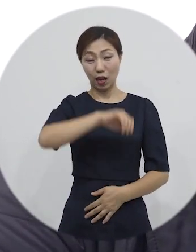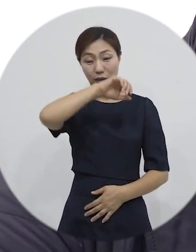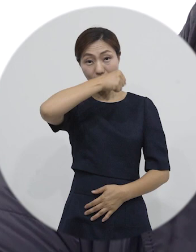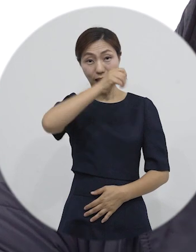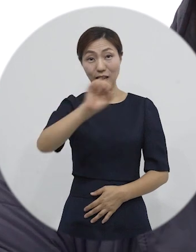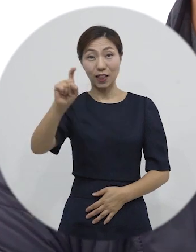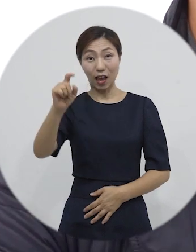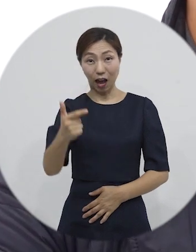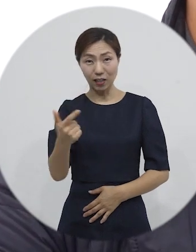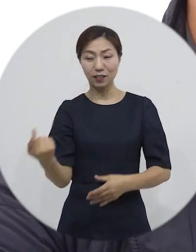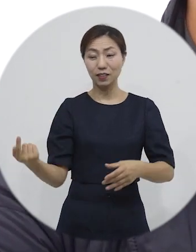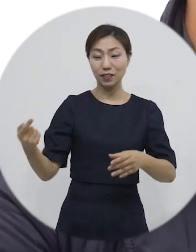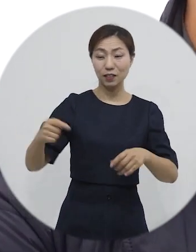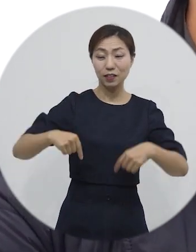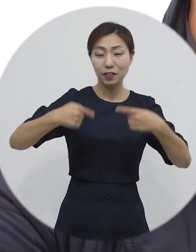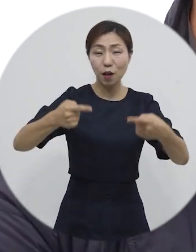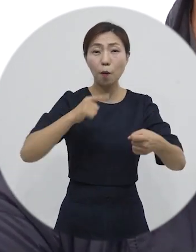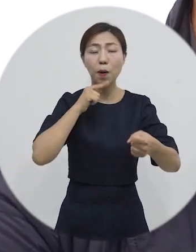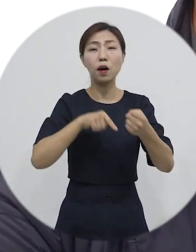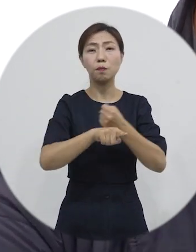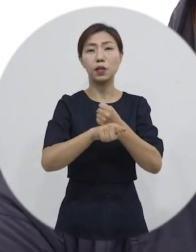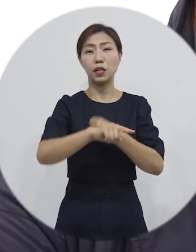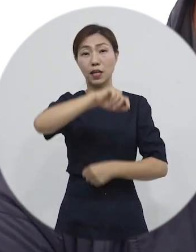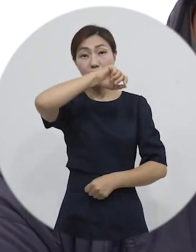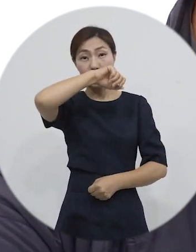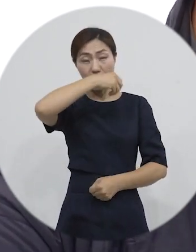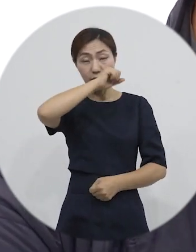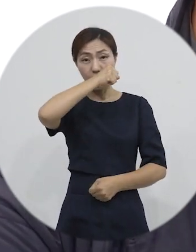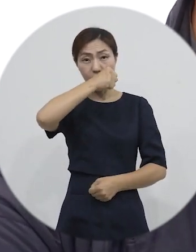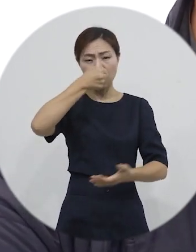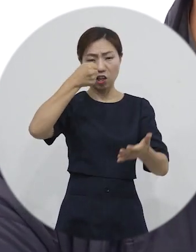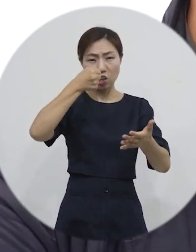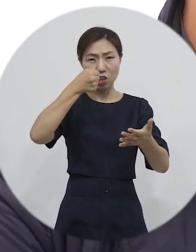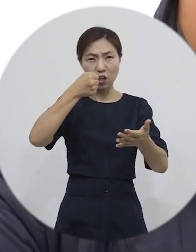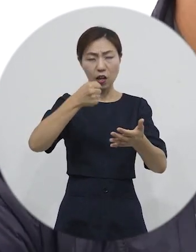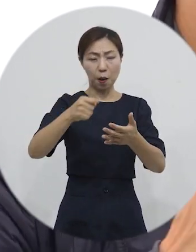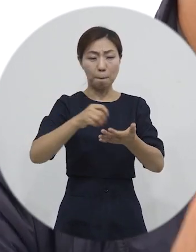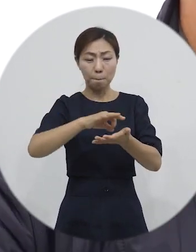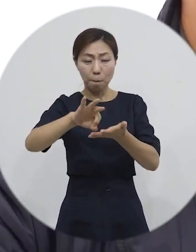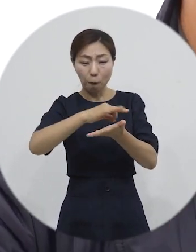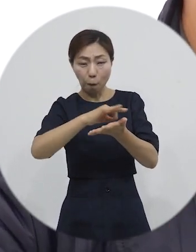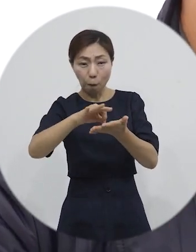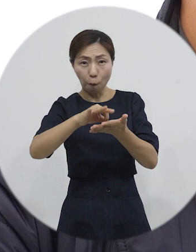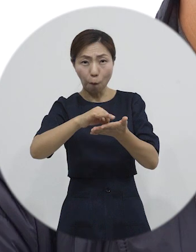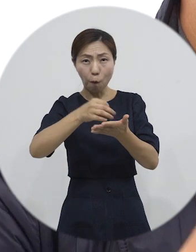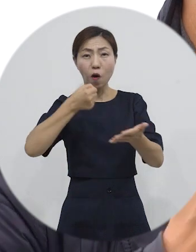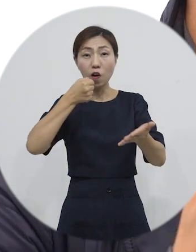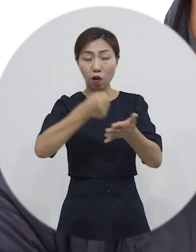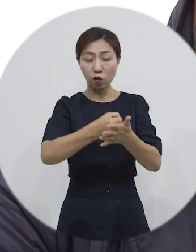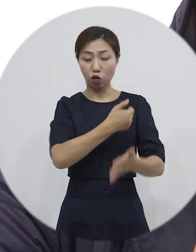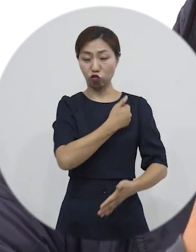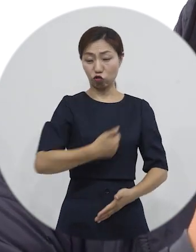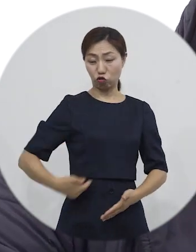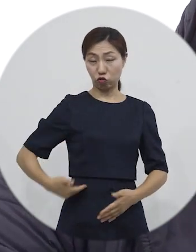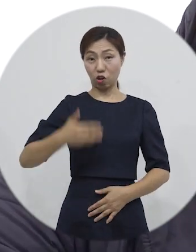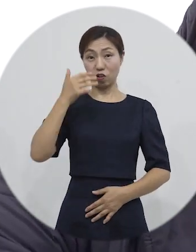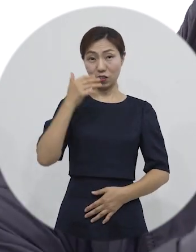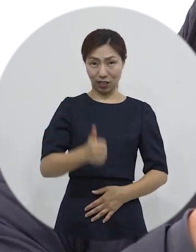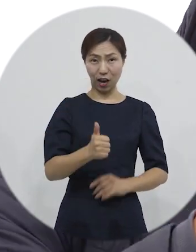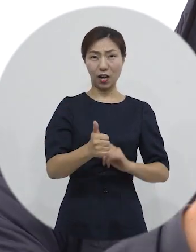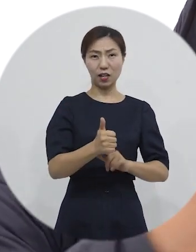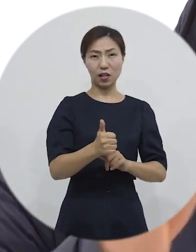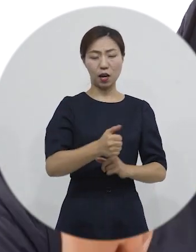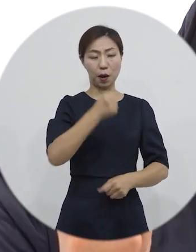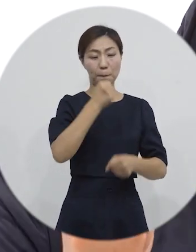참여를 한다는 것은 무슨 의미냐? 예산의 편성 권한이 있는 단체장, 즉 구청장이